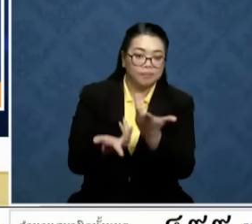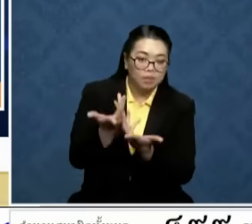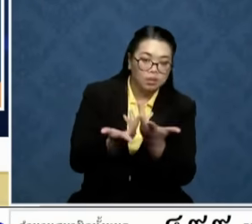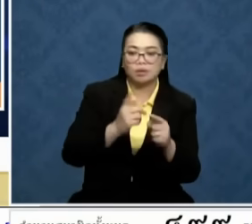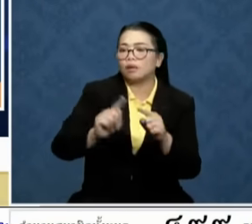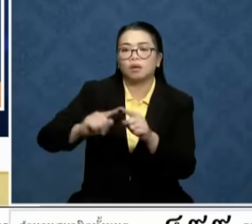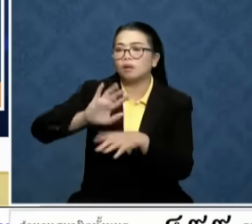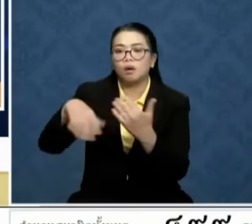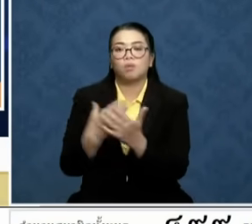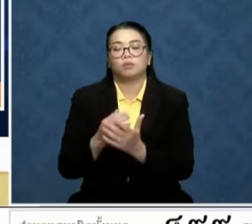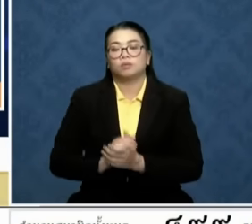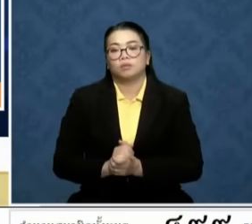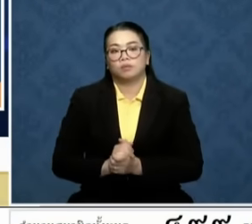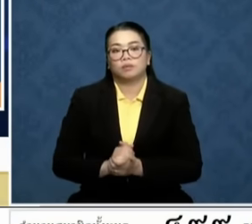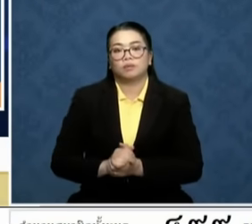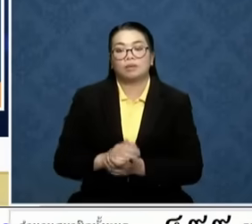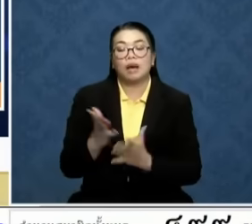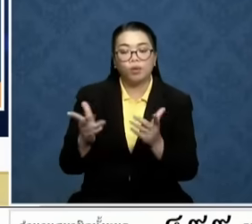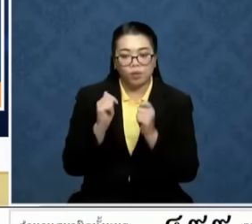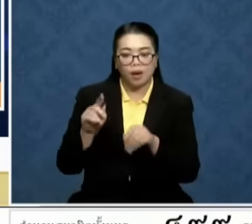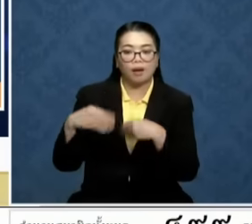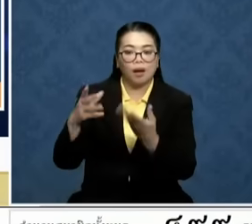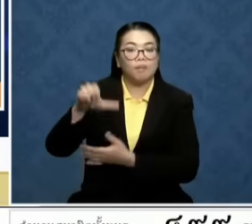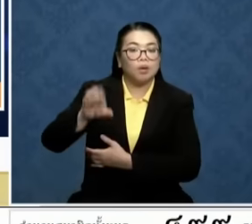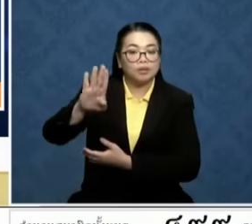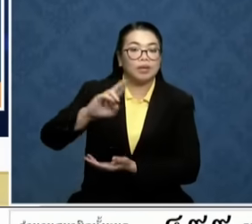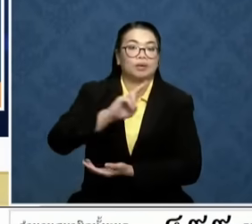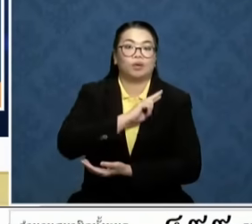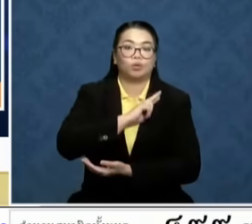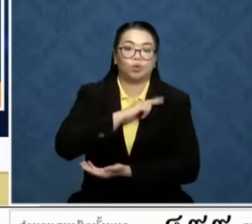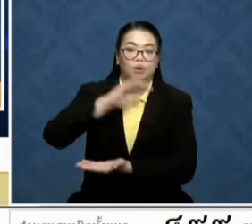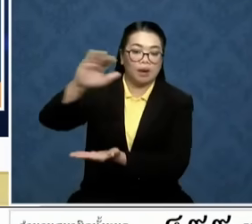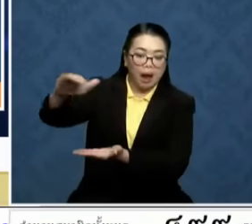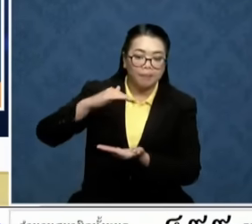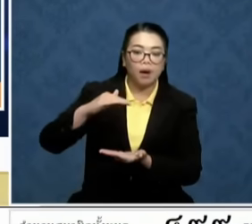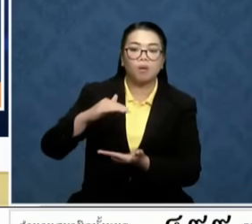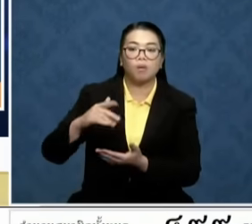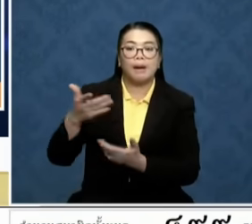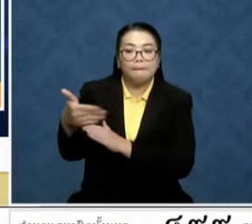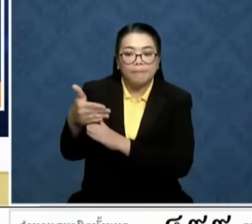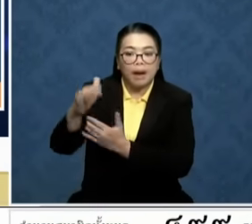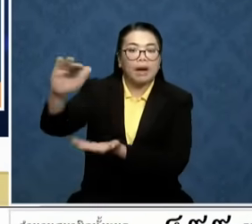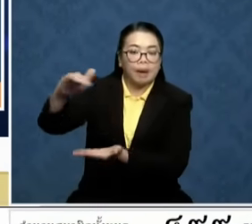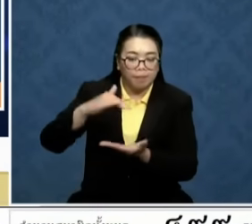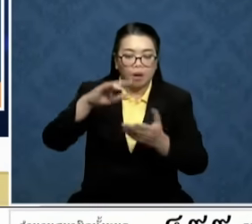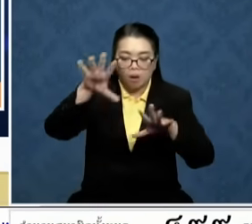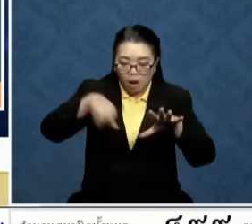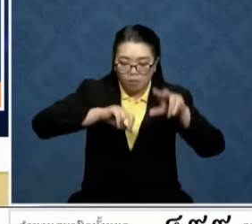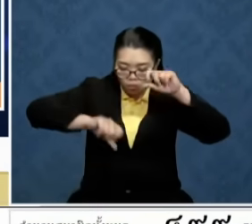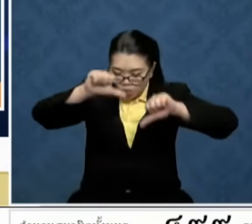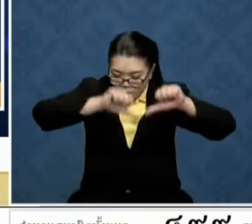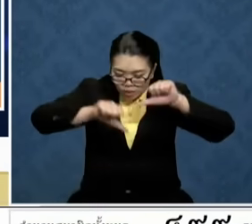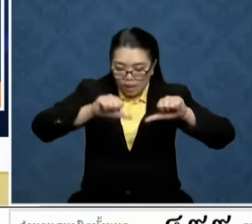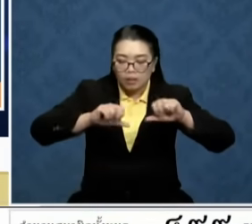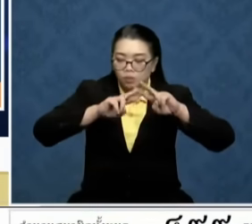เมษายน 2553ที่อนุญาตให้บริษัทเอกชนนำเข้าปลาหมอคังดำอย่างมีเงื่อนไขนั้นปรากฏ 4